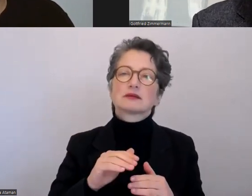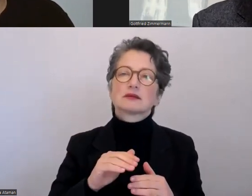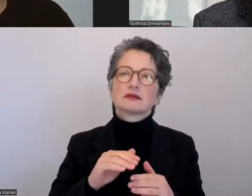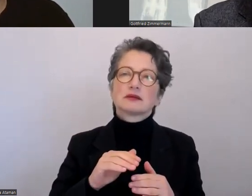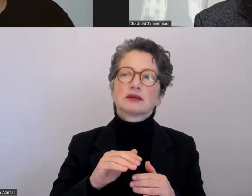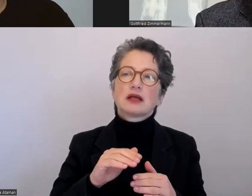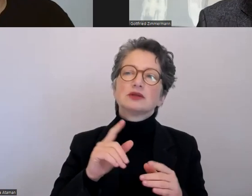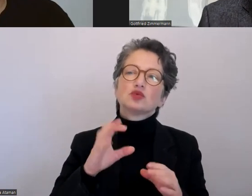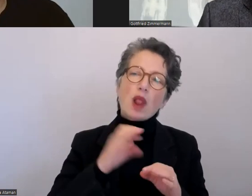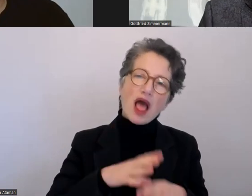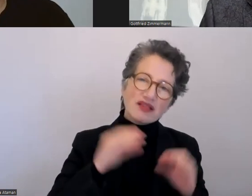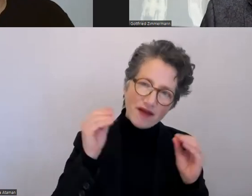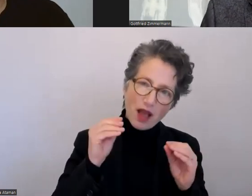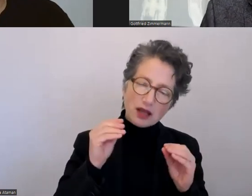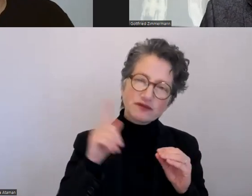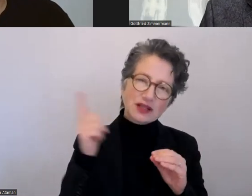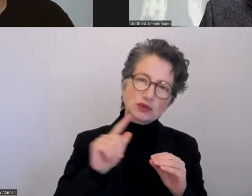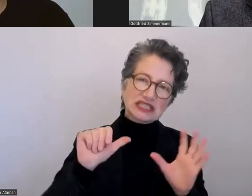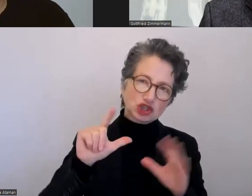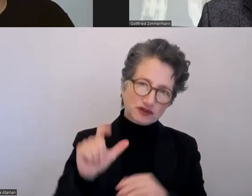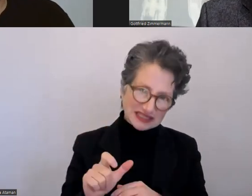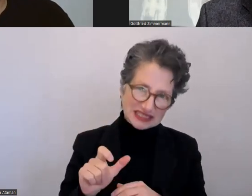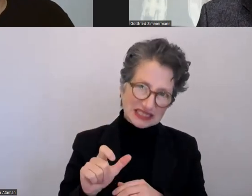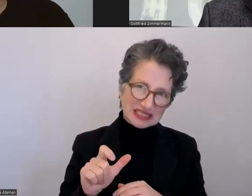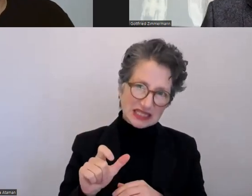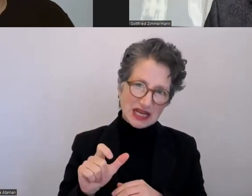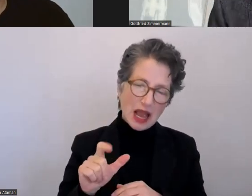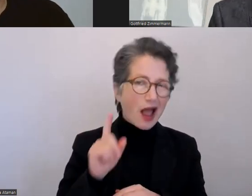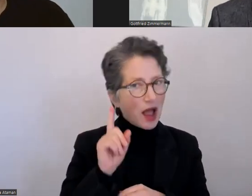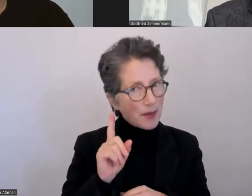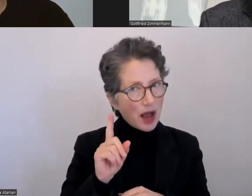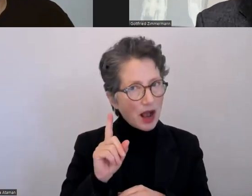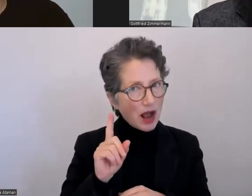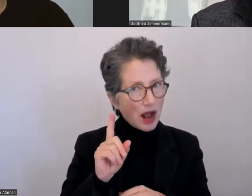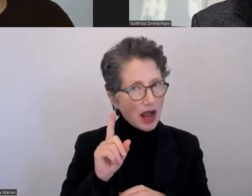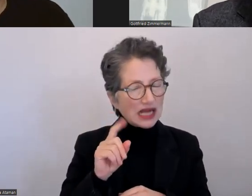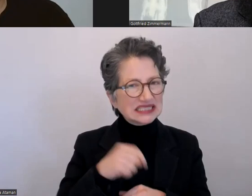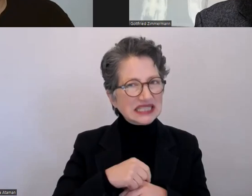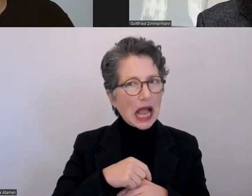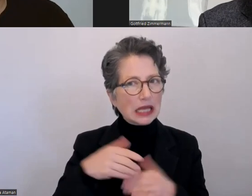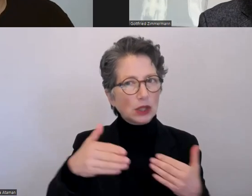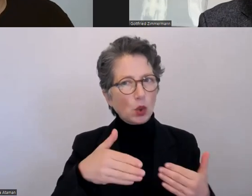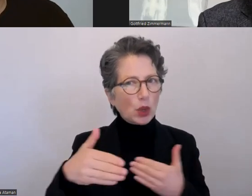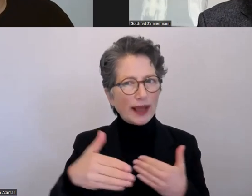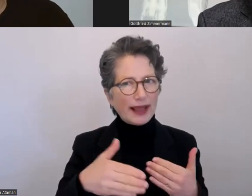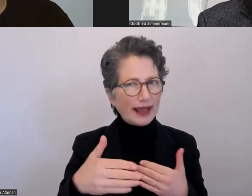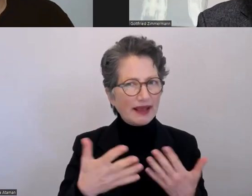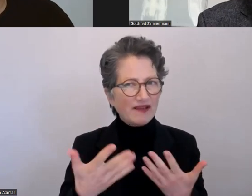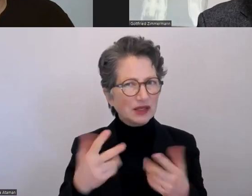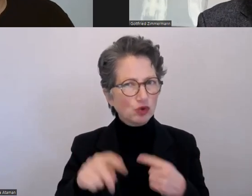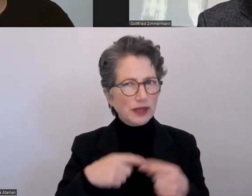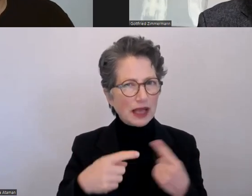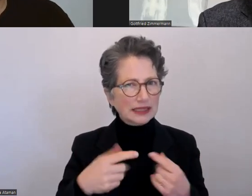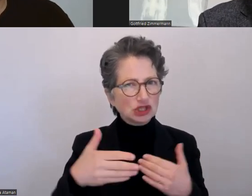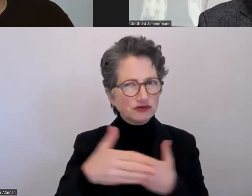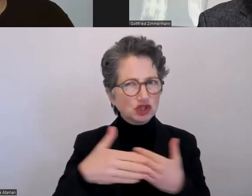zu Anfang 2026 kommen wird. Ja, wie wird mit dem zeitlichen Gap umgegangen? Referenziert man in der Zwischenzeit auf die